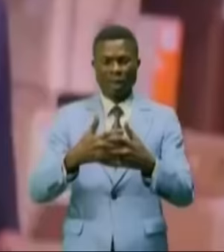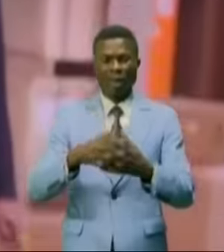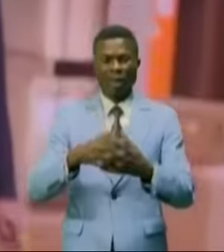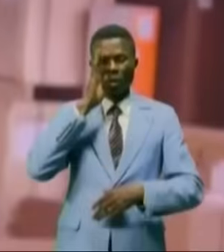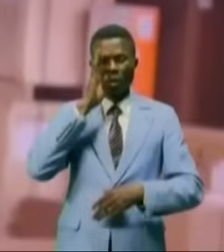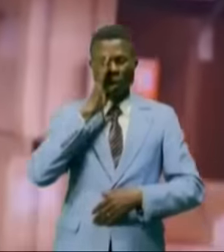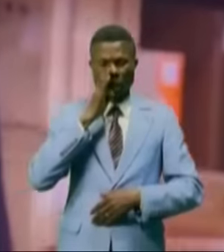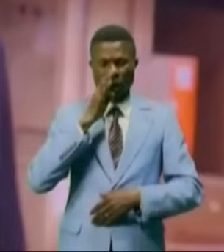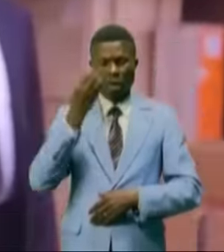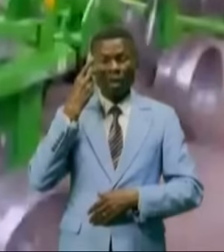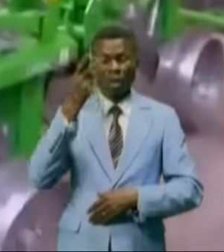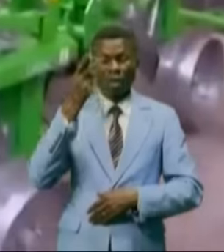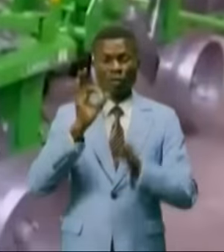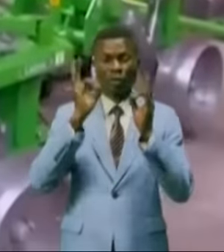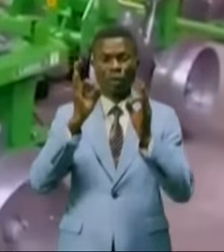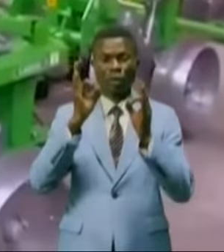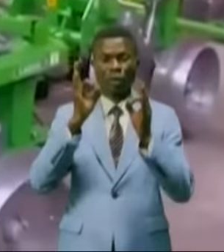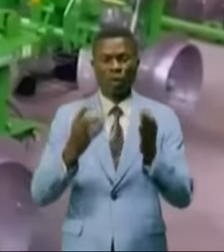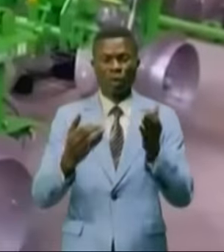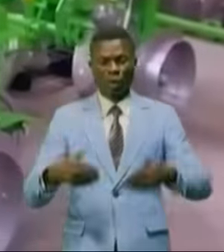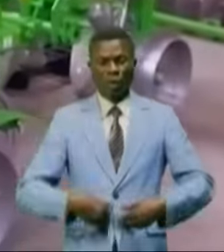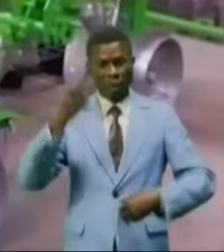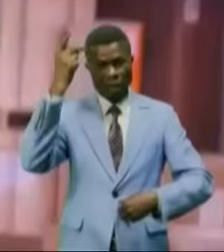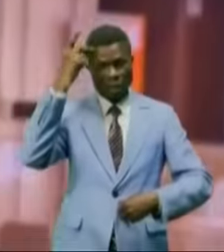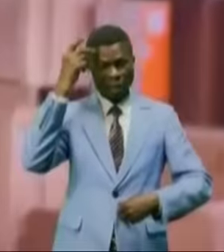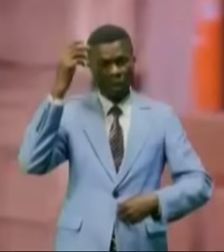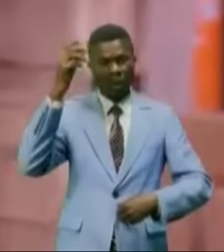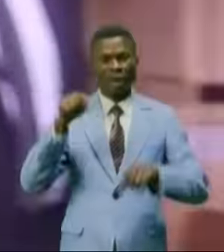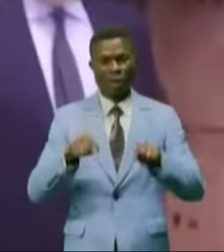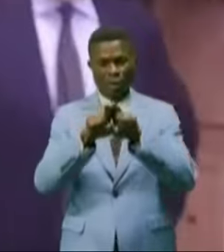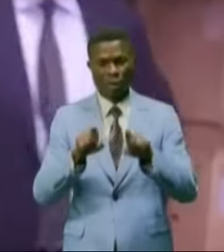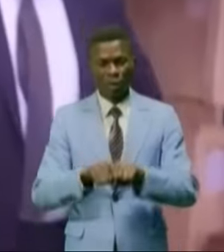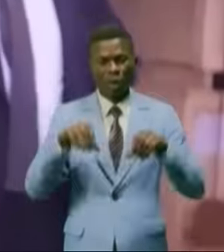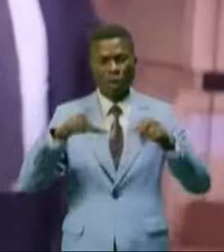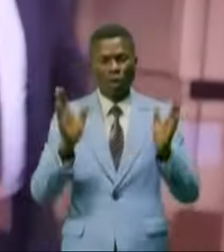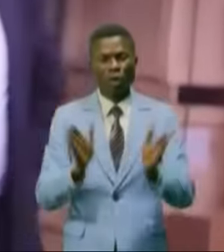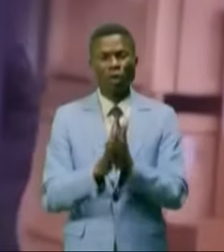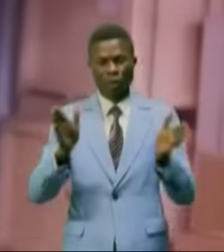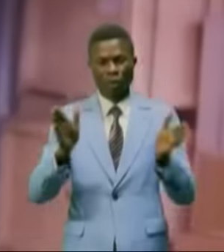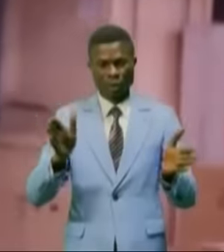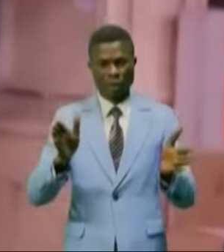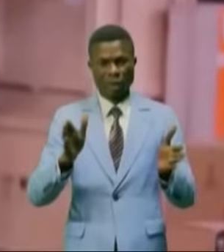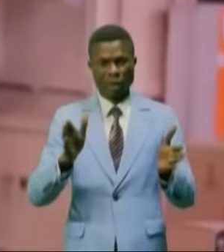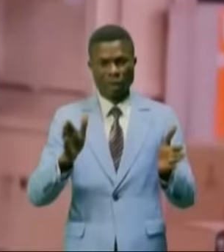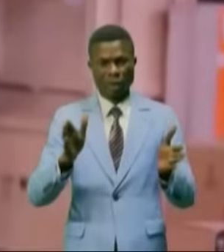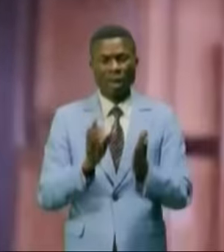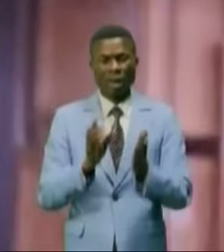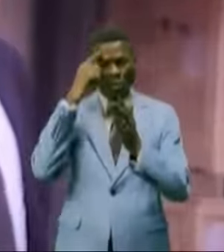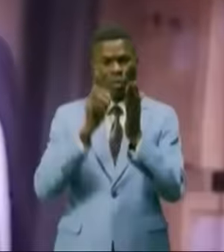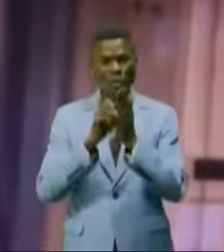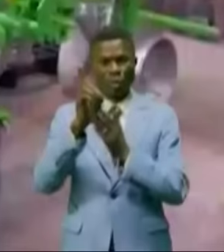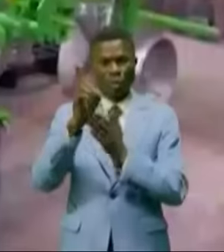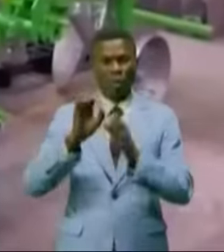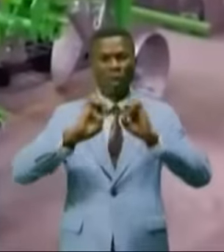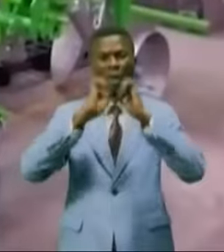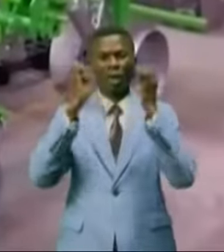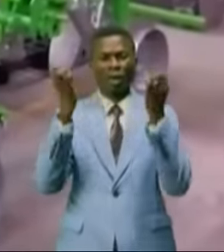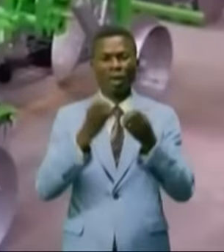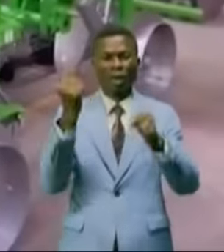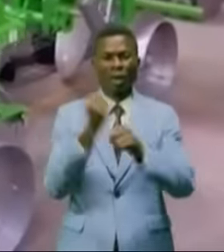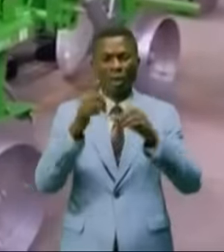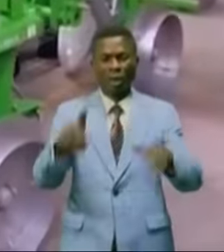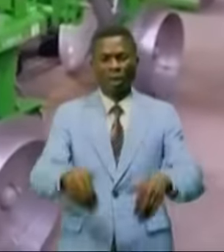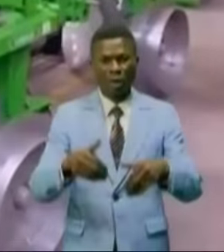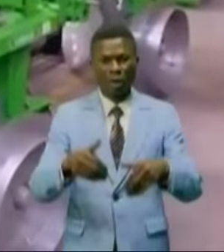nouvelles perspectives pour la jeunesse kinoise en particulier et congolais en général par le développement d'une entreprise agricole